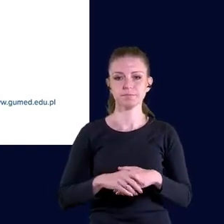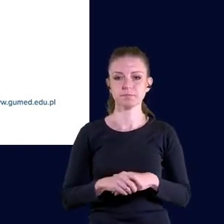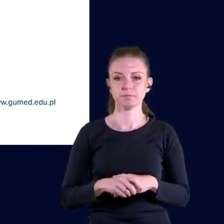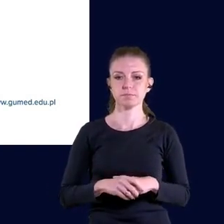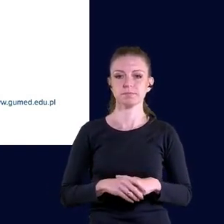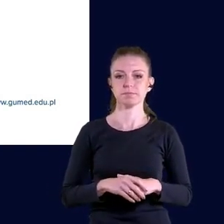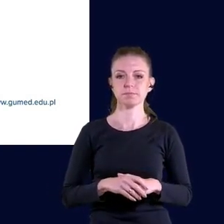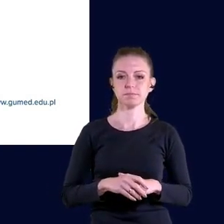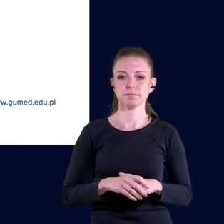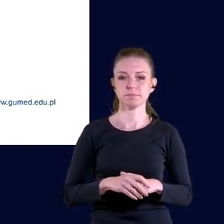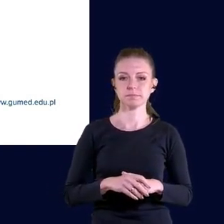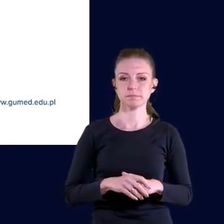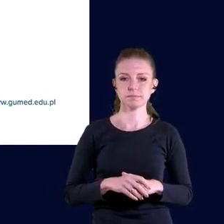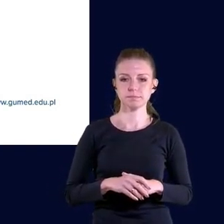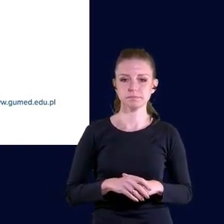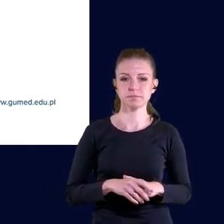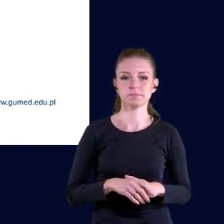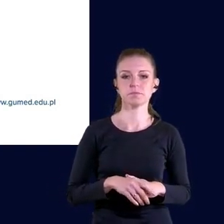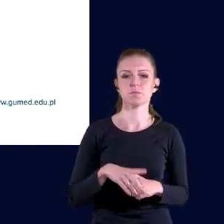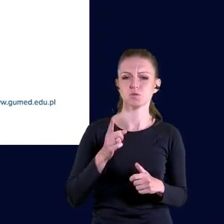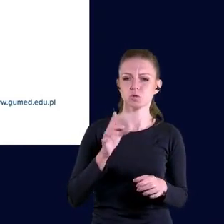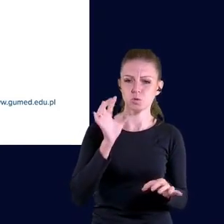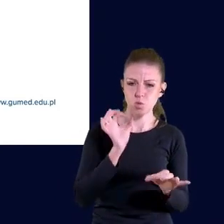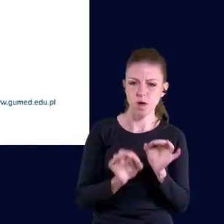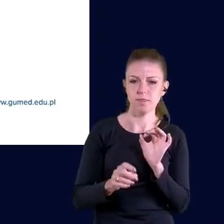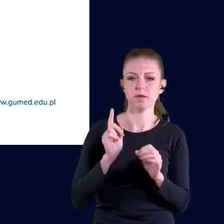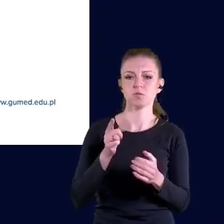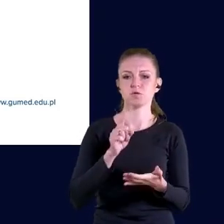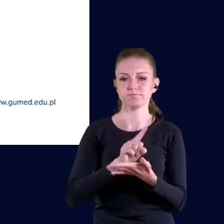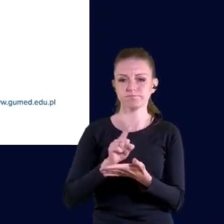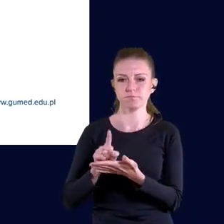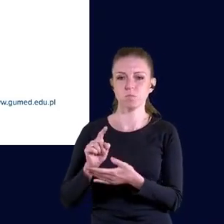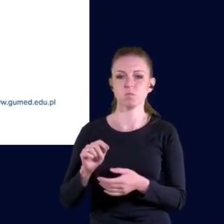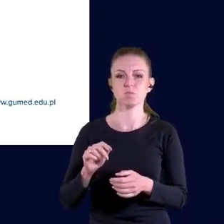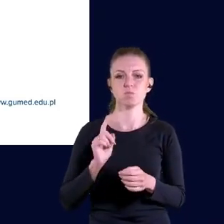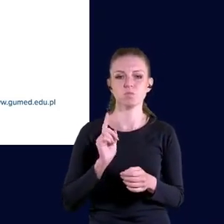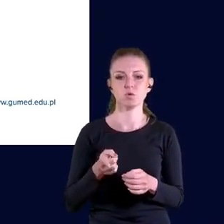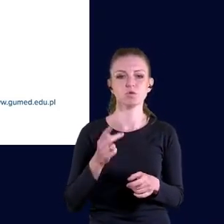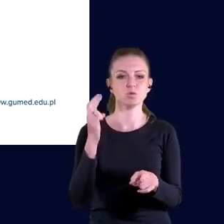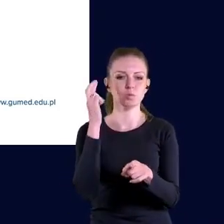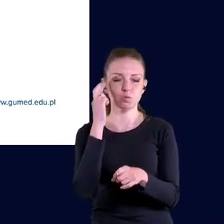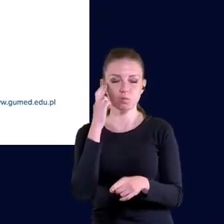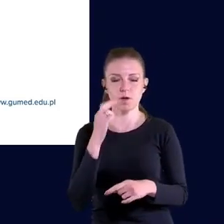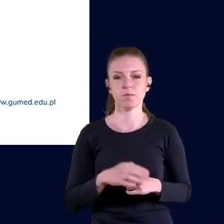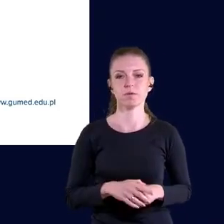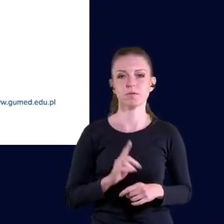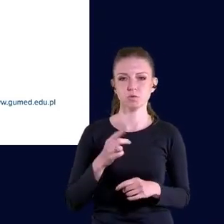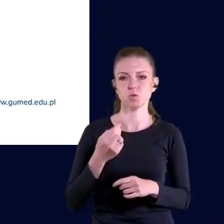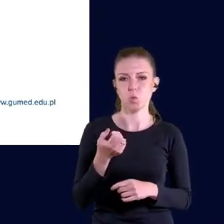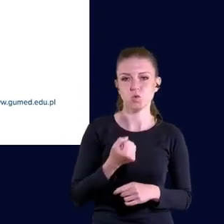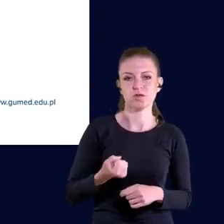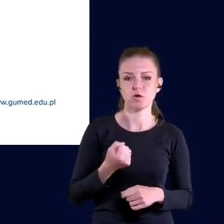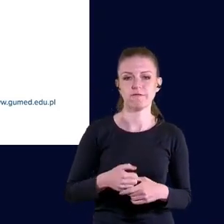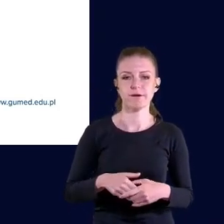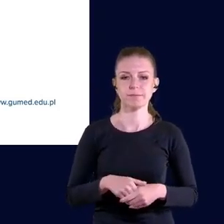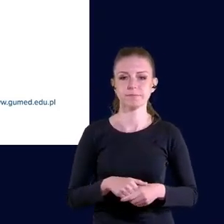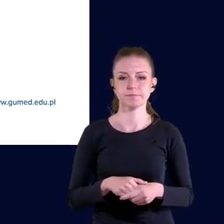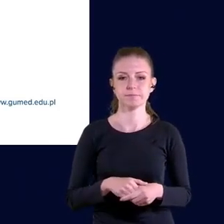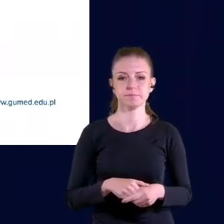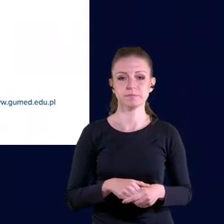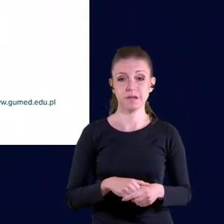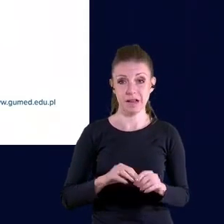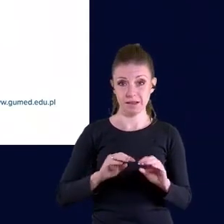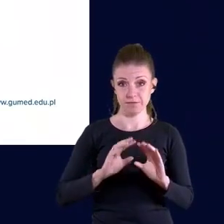zrozumiałości rzetelności i stosuje się do nich także kryteria sukcesu Co oznacza że nie wszystkie czynności medycznych musi być